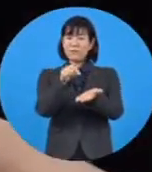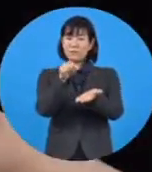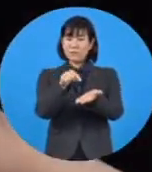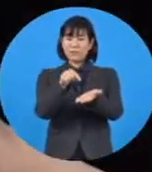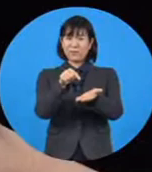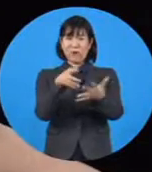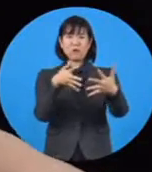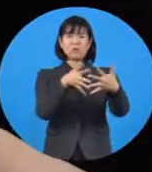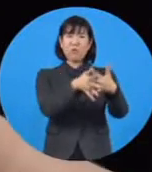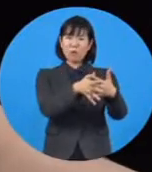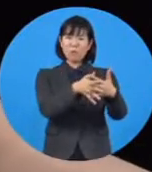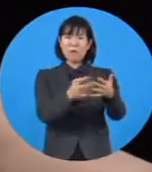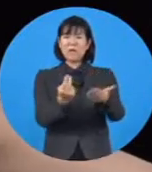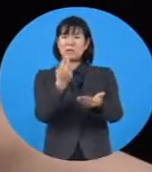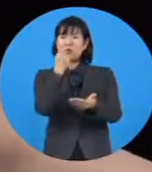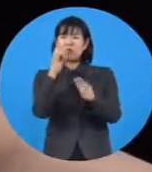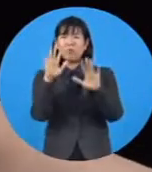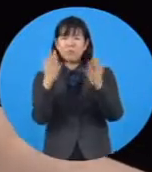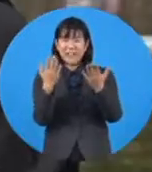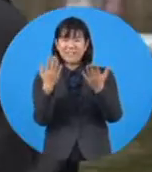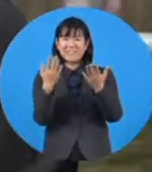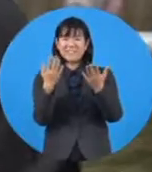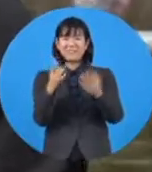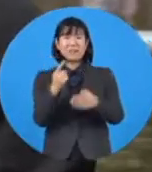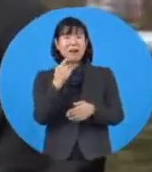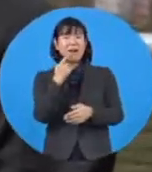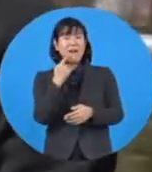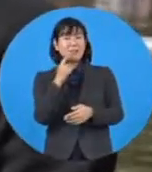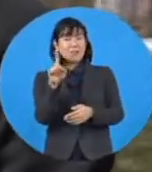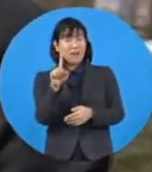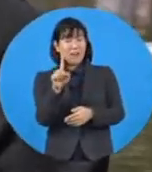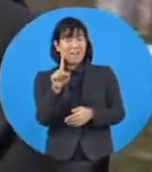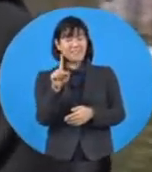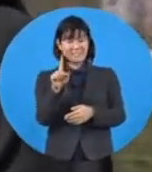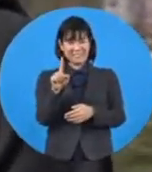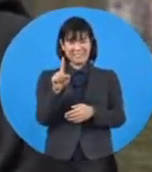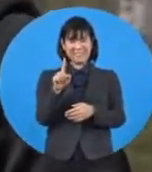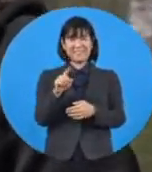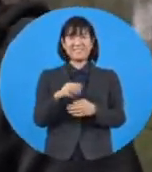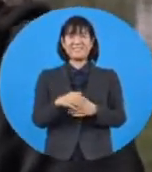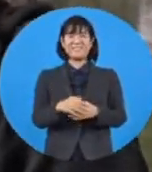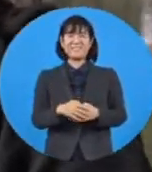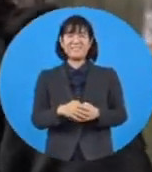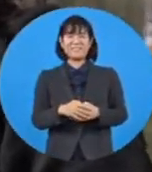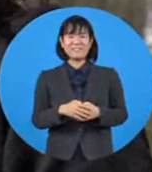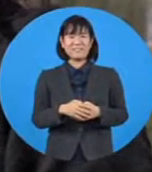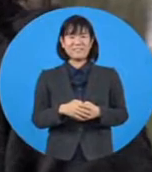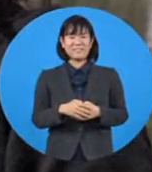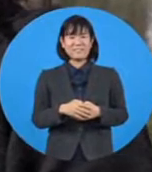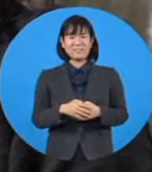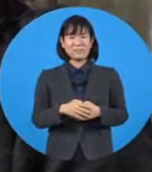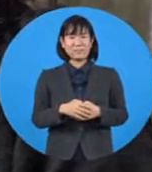です。その味は？じゃあいただきます。はい、